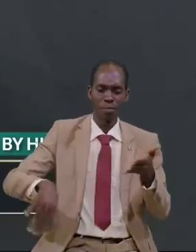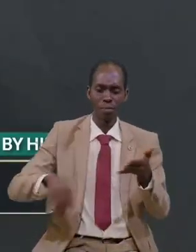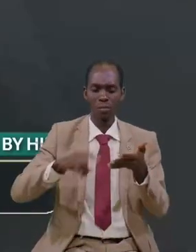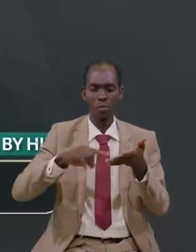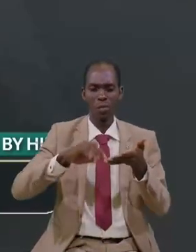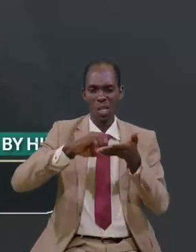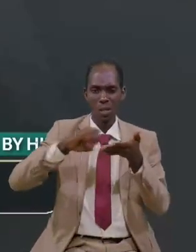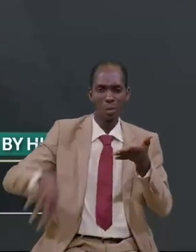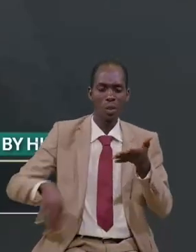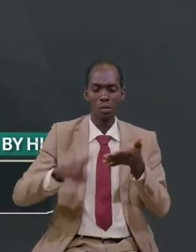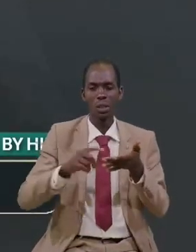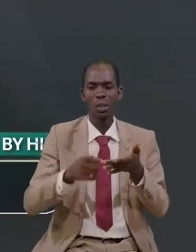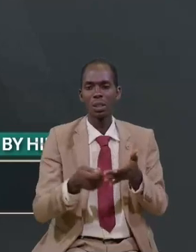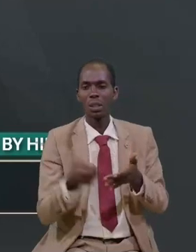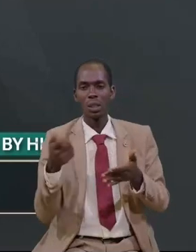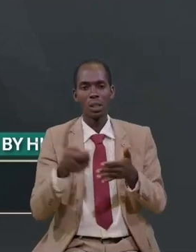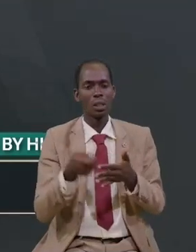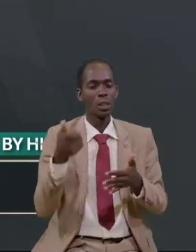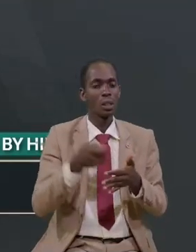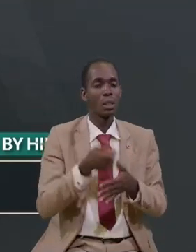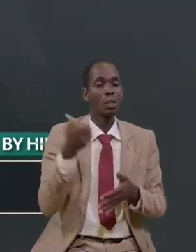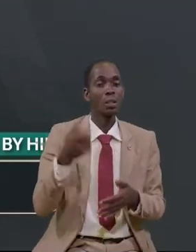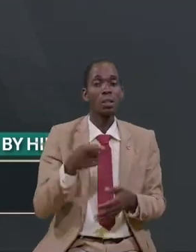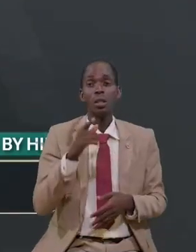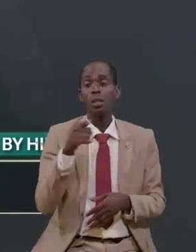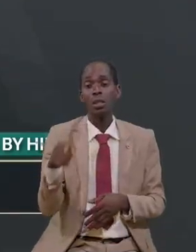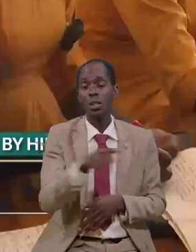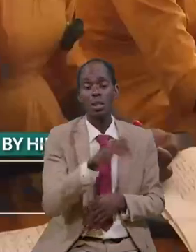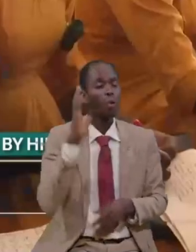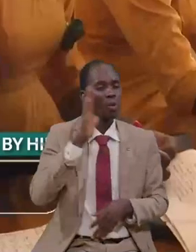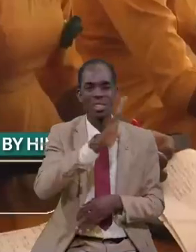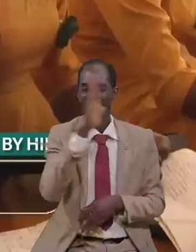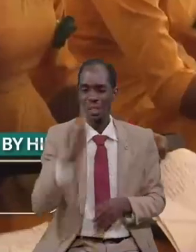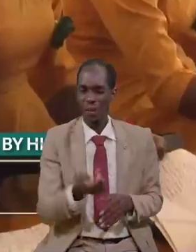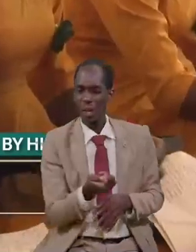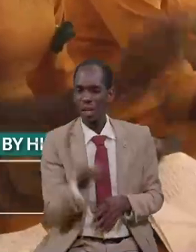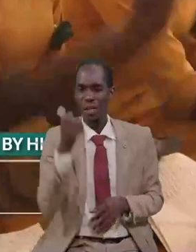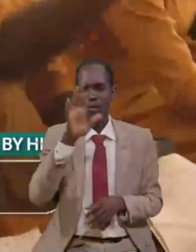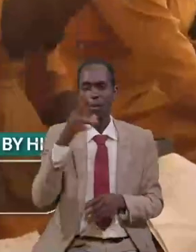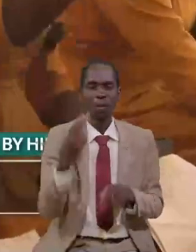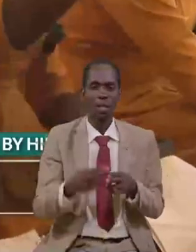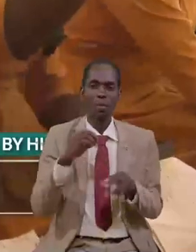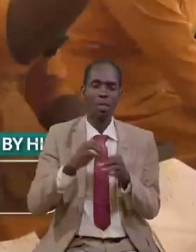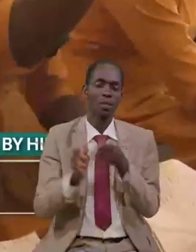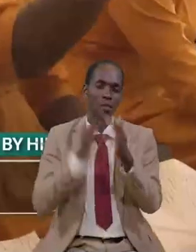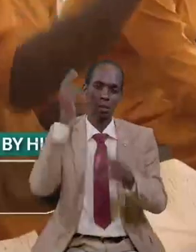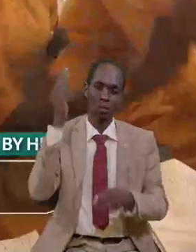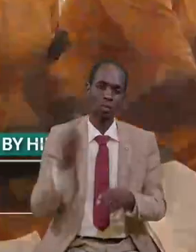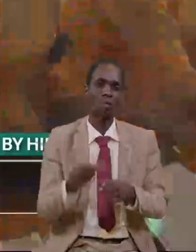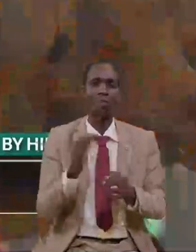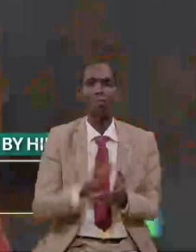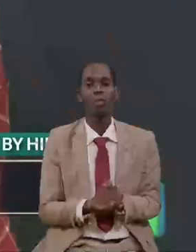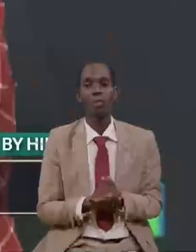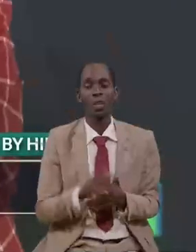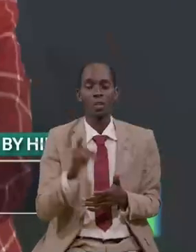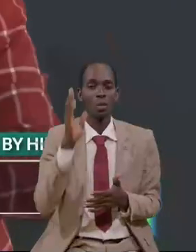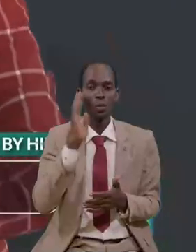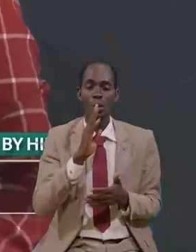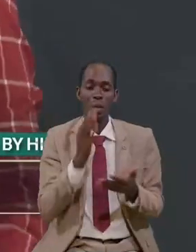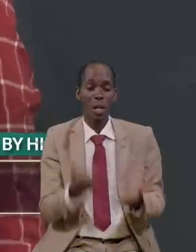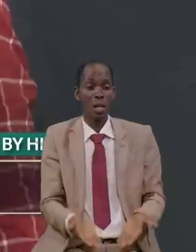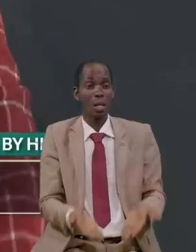Éliminer tel. Ils ne vont jamais t'éliminer ton nom ou effacer ton nom. Élevé et